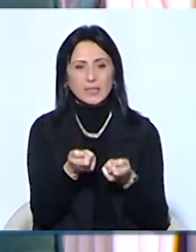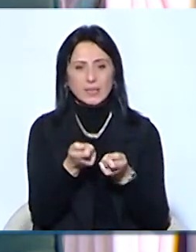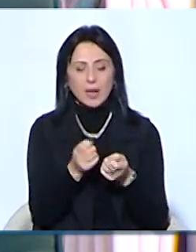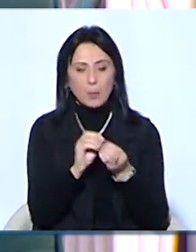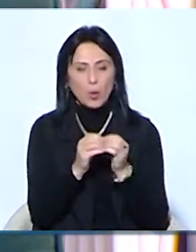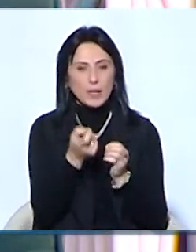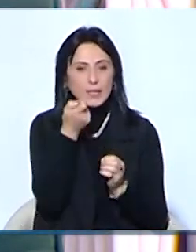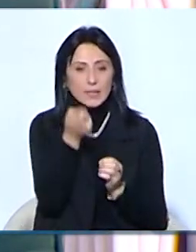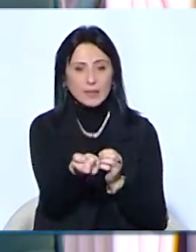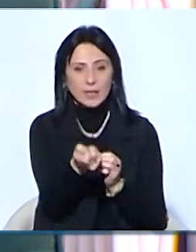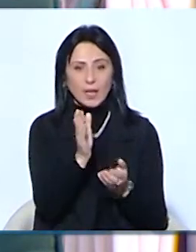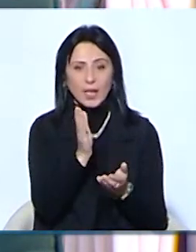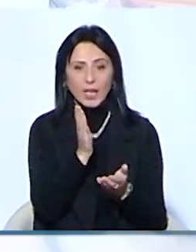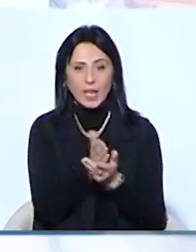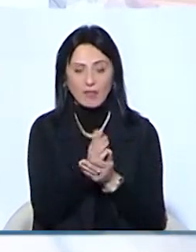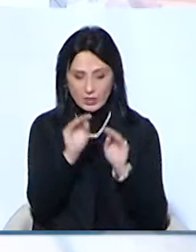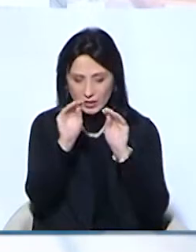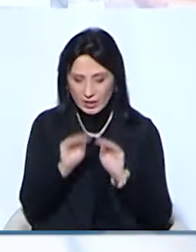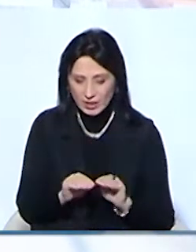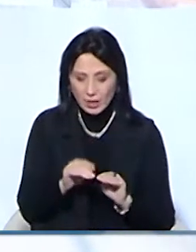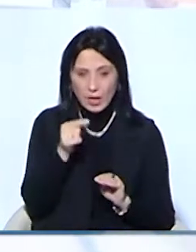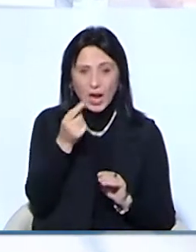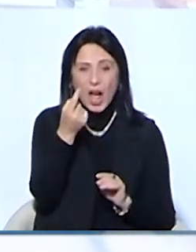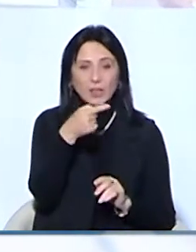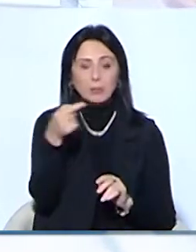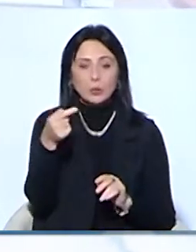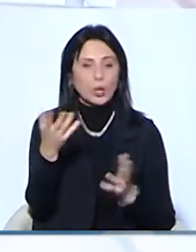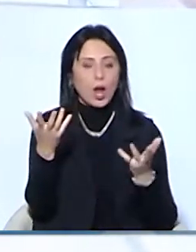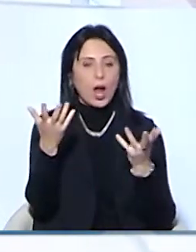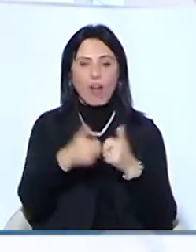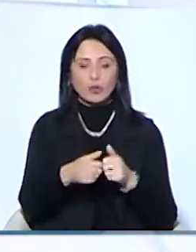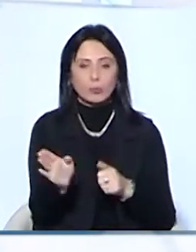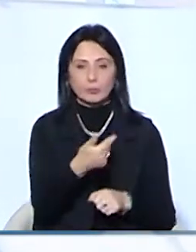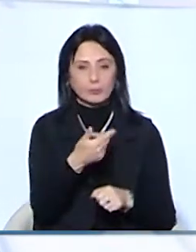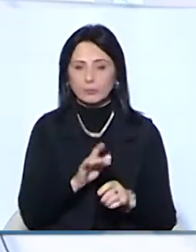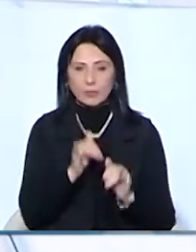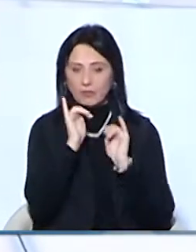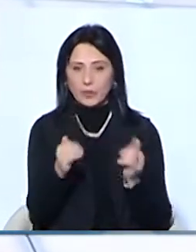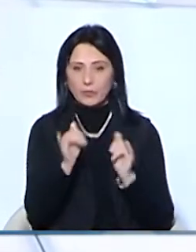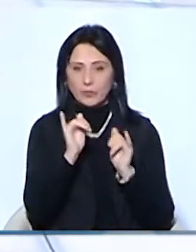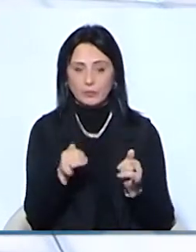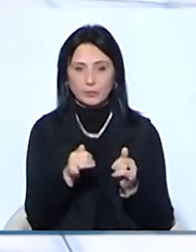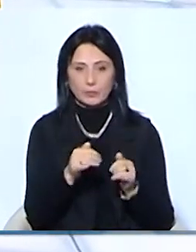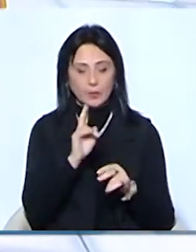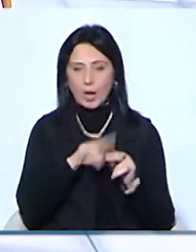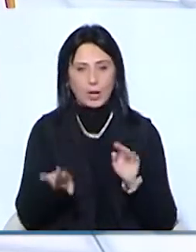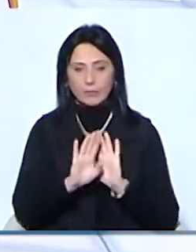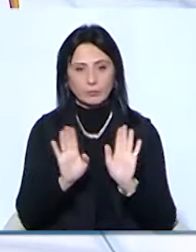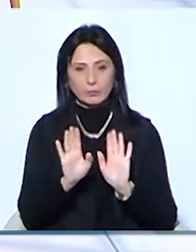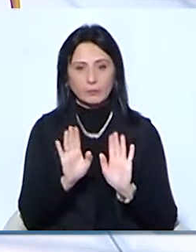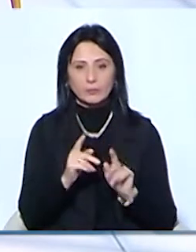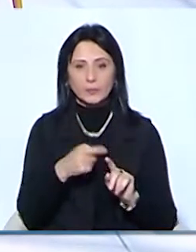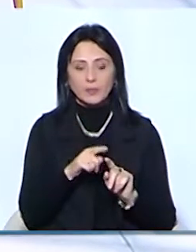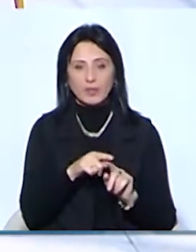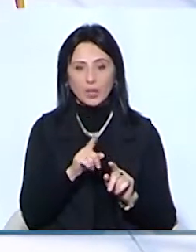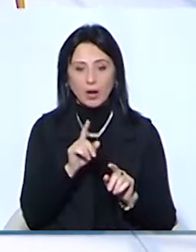რაღაც პრობლემა აქვს ჩვენი პროტოკოლის მიხედვით, ის ადამიანი ავტომატურად დონორობის საშუალებას კარგავს. ასე